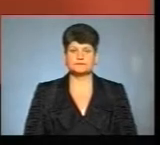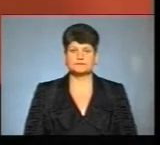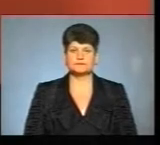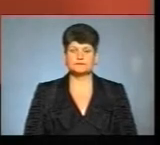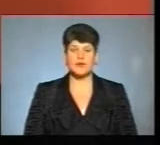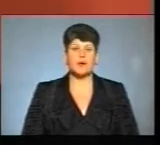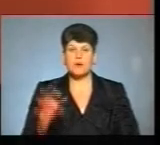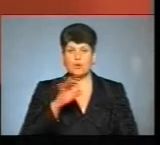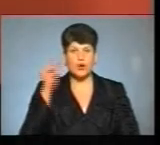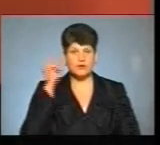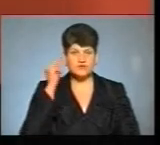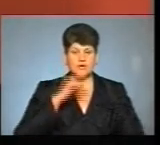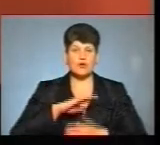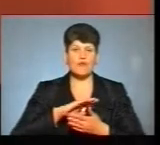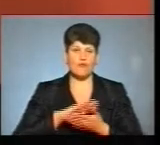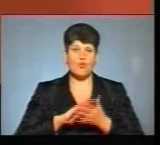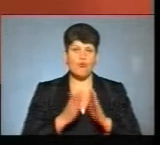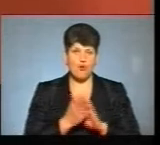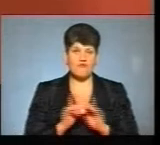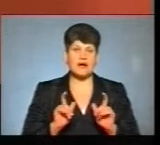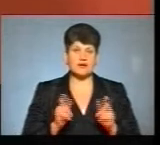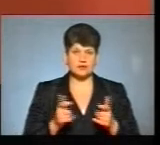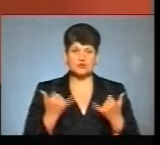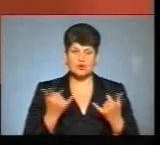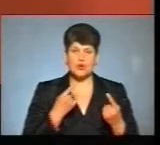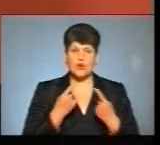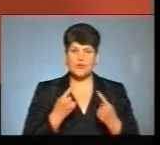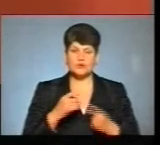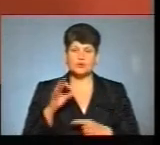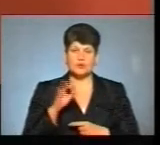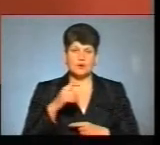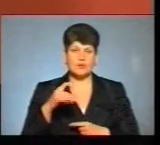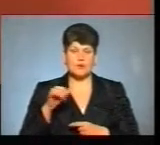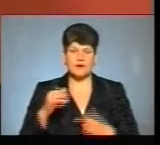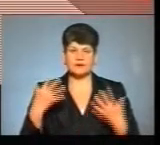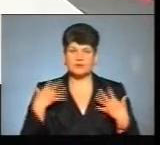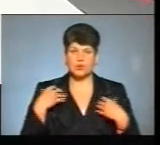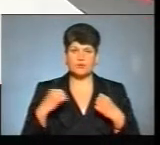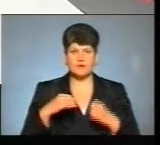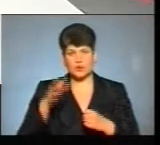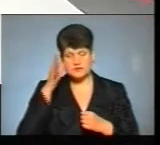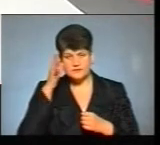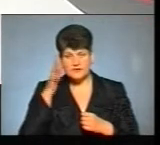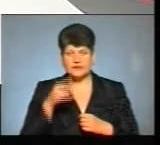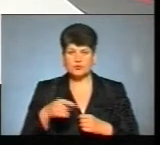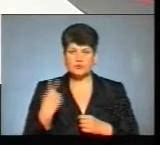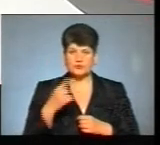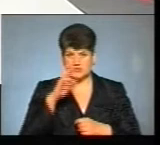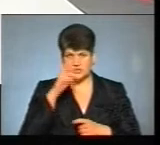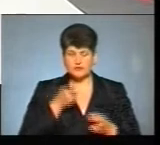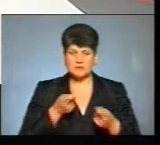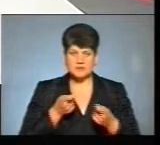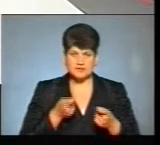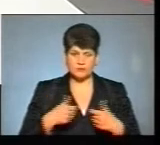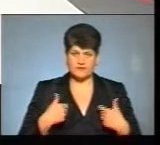Власне, про навчання в умовах карантину. Сьогодні говоримо із Ольгою Хомою, начальницею управління освіти та науки Тернопільської облдержадміністрації. Мої